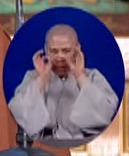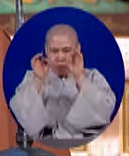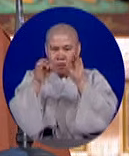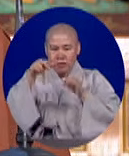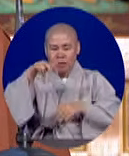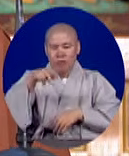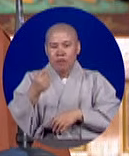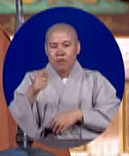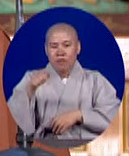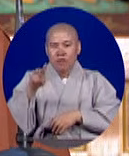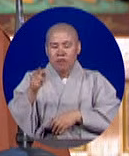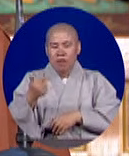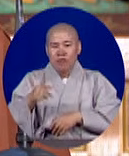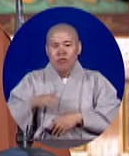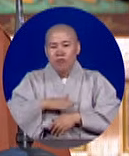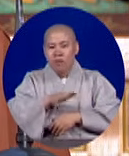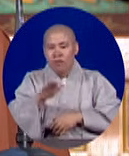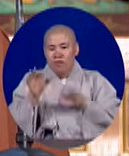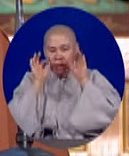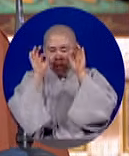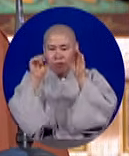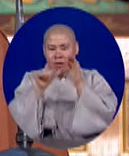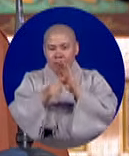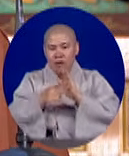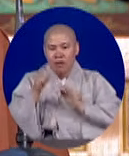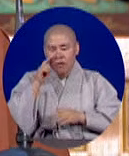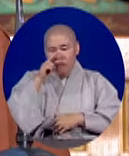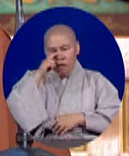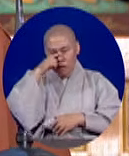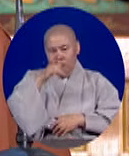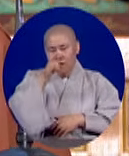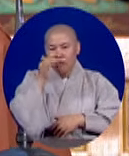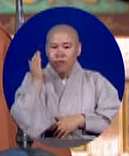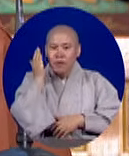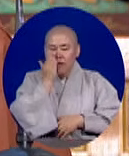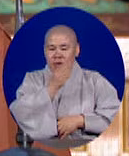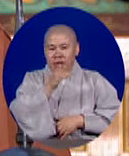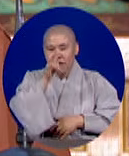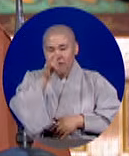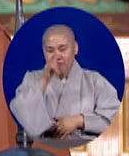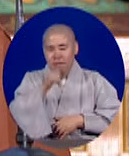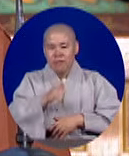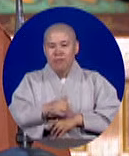또 우리가 볼 때는 더러운 것이 있고 깨끗한 것이 있지요.